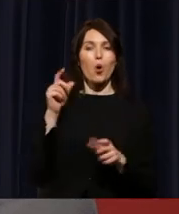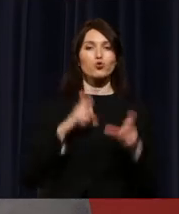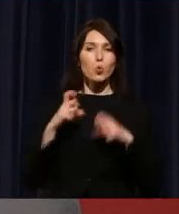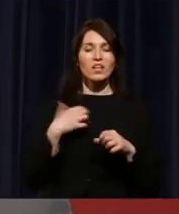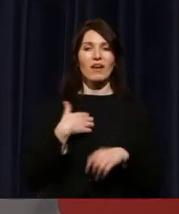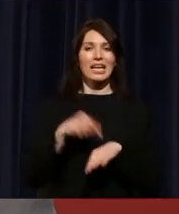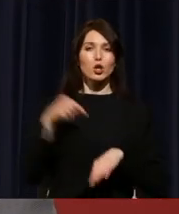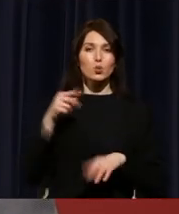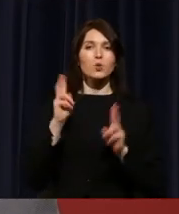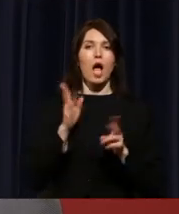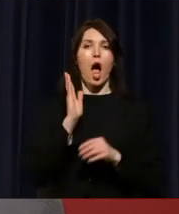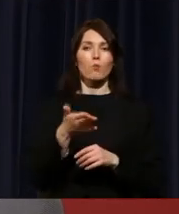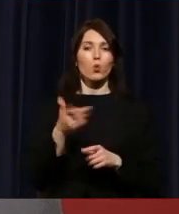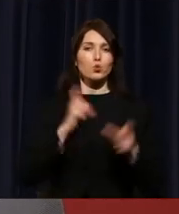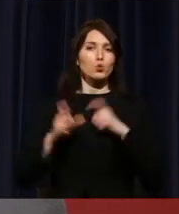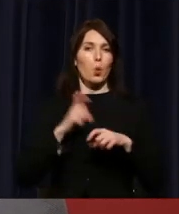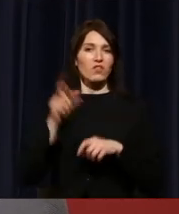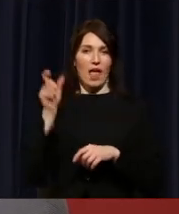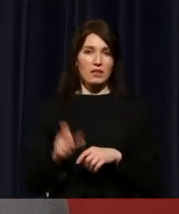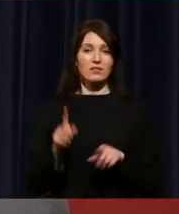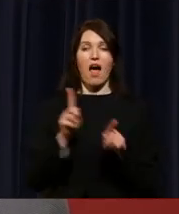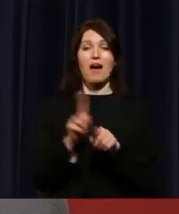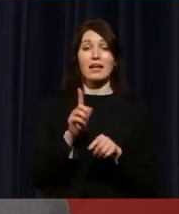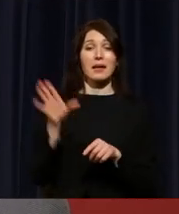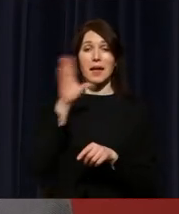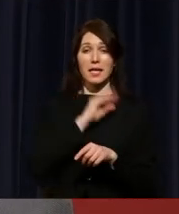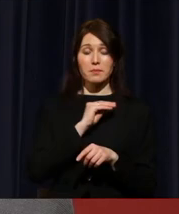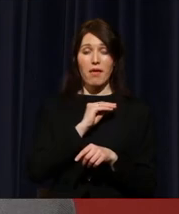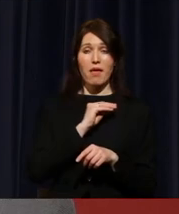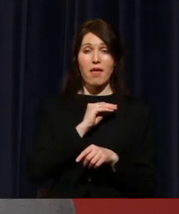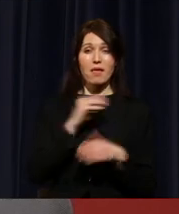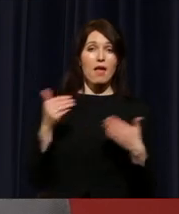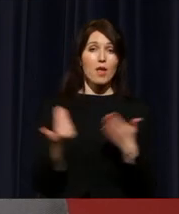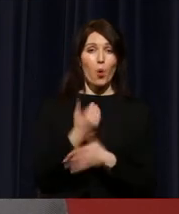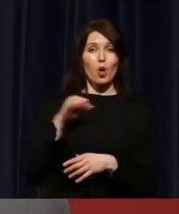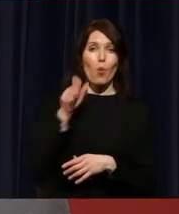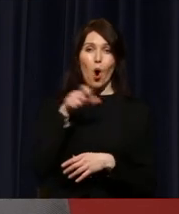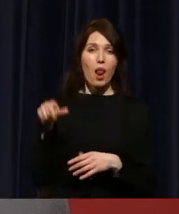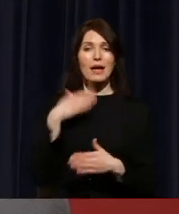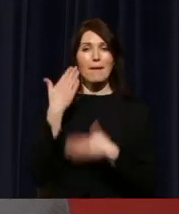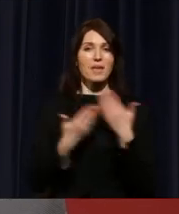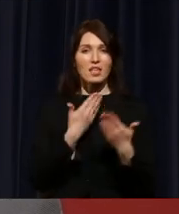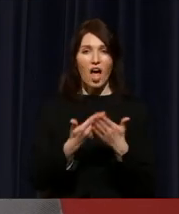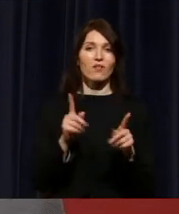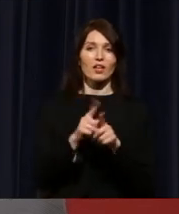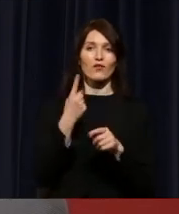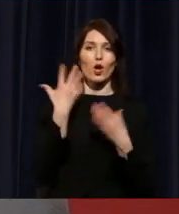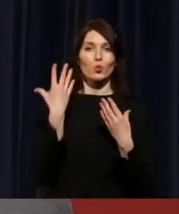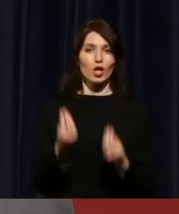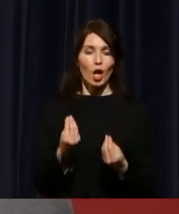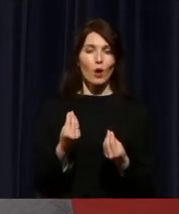ādas, kā ir būt studentam, tātad mums ir arī iespēja jaunajiem kolēģiem piedāvāt un vienu